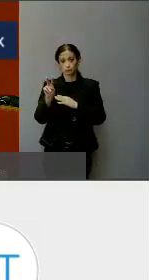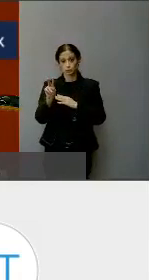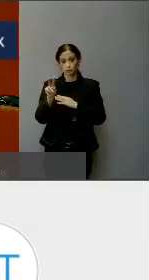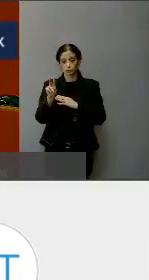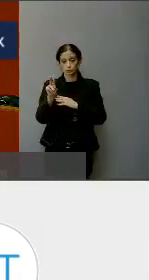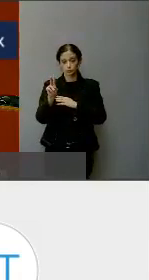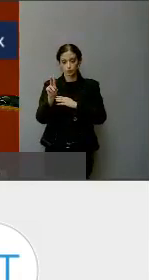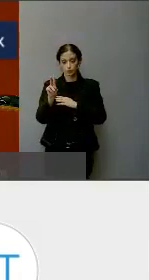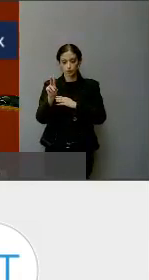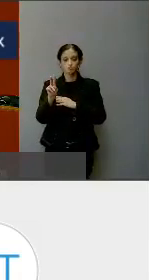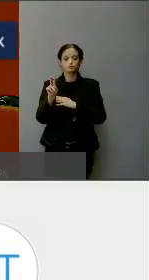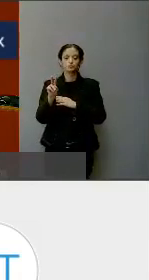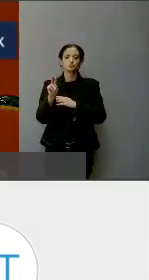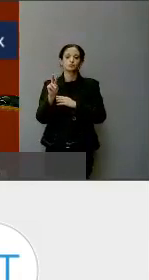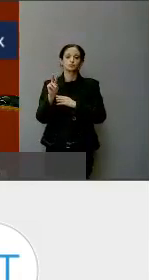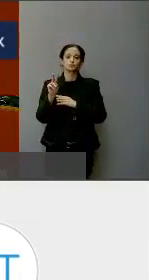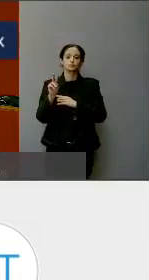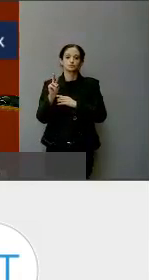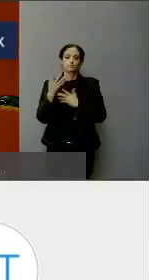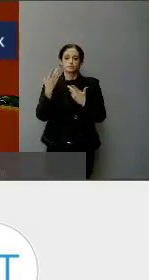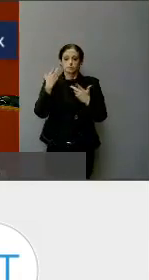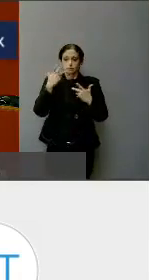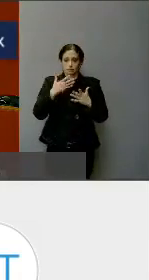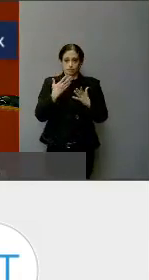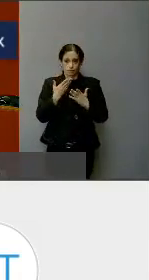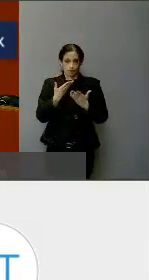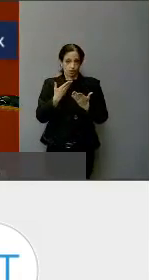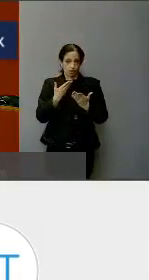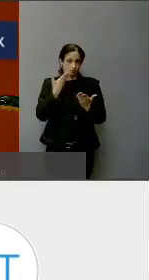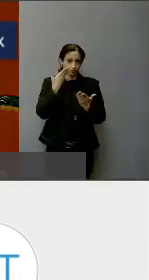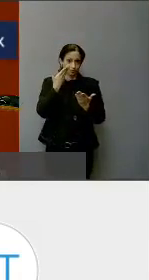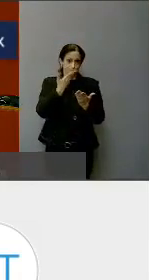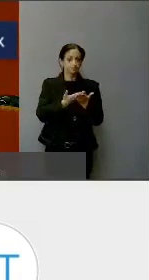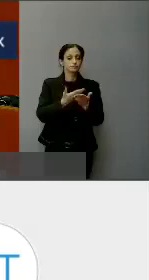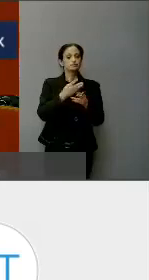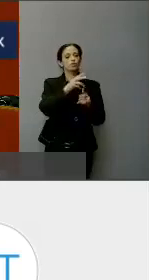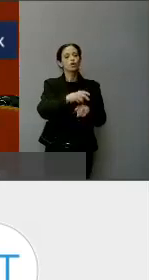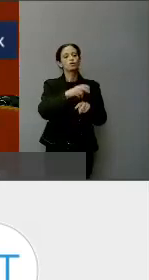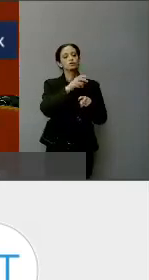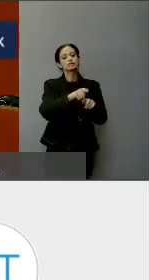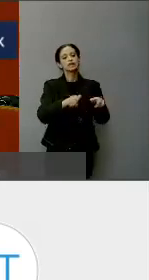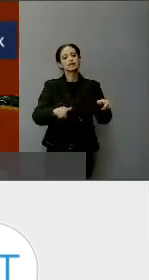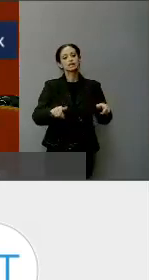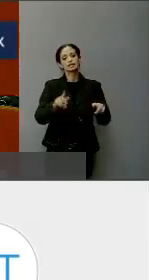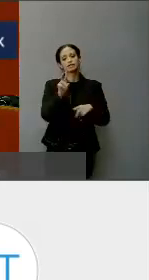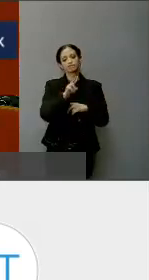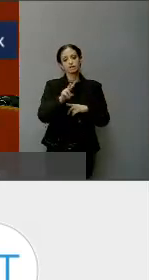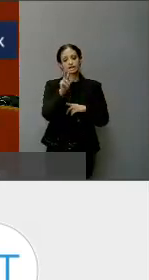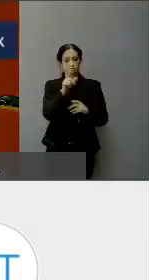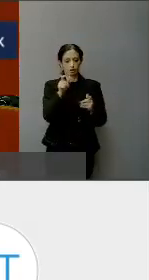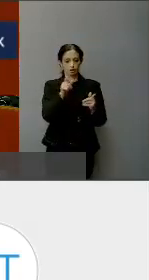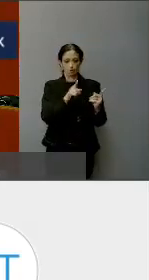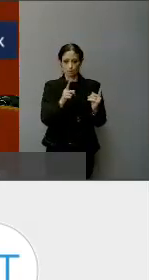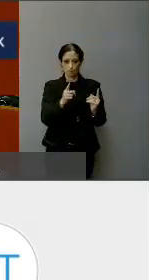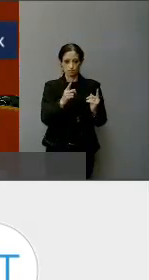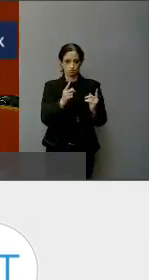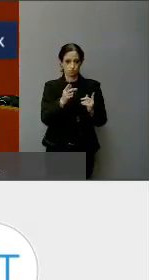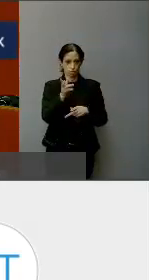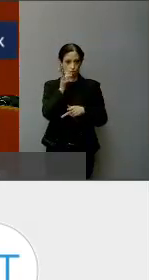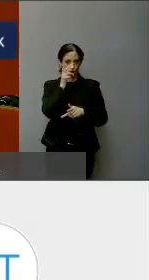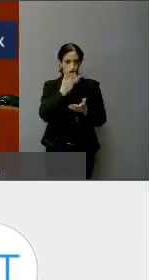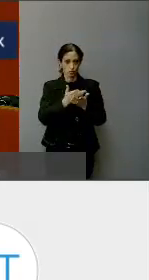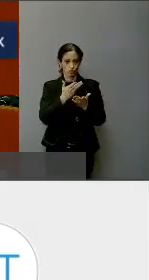è stato esposto dai contadini della vesima durante le audizioni il